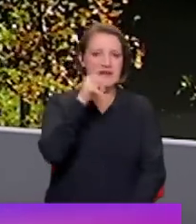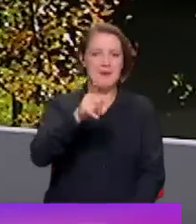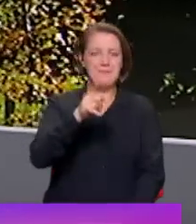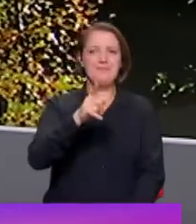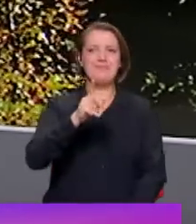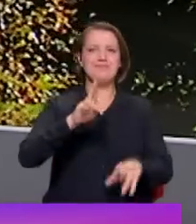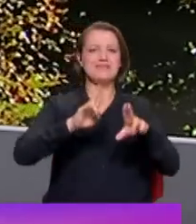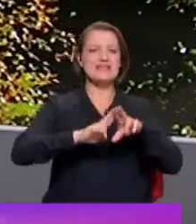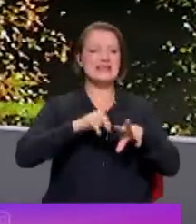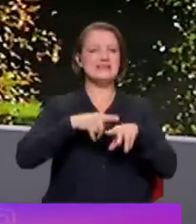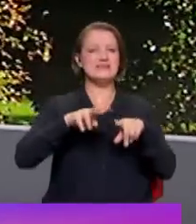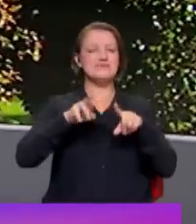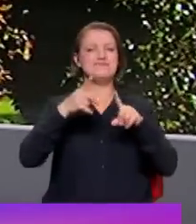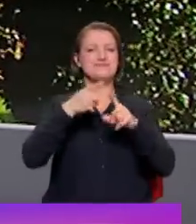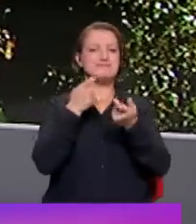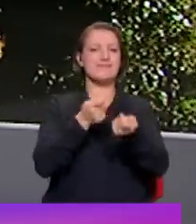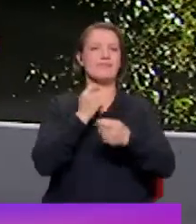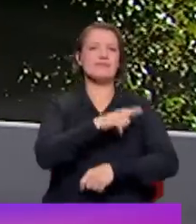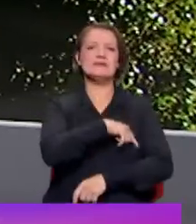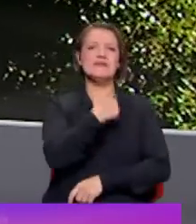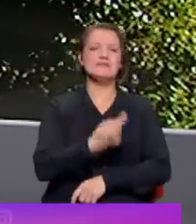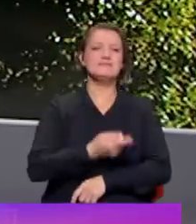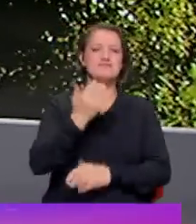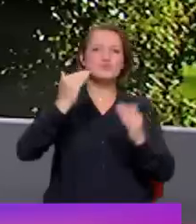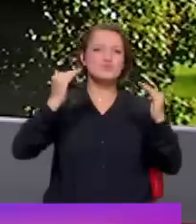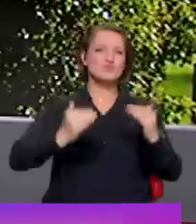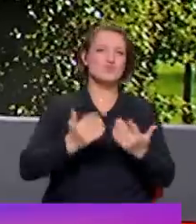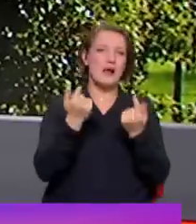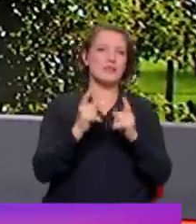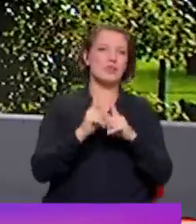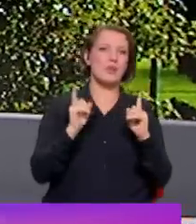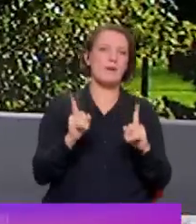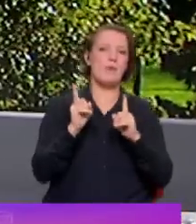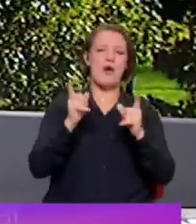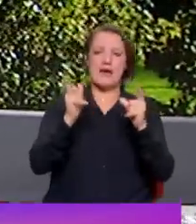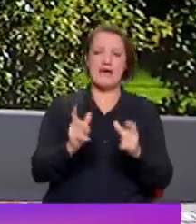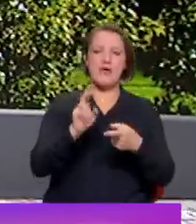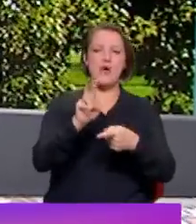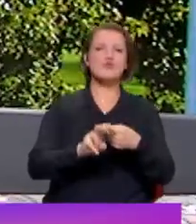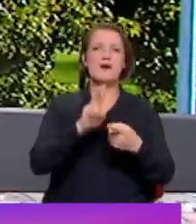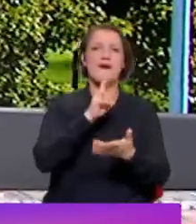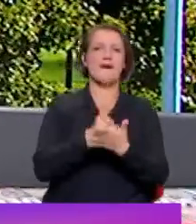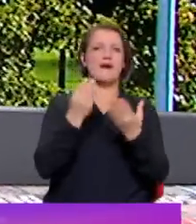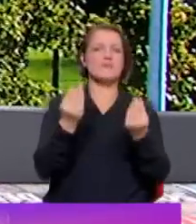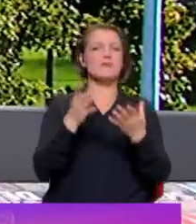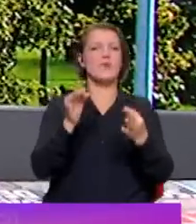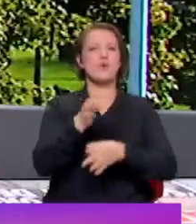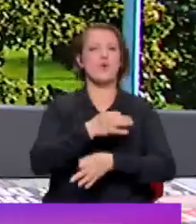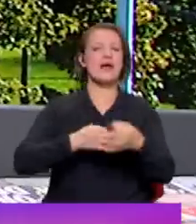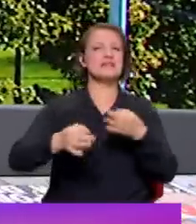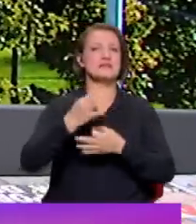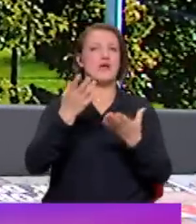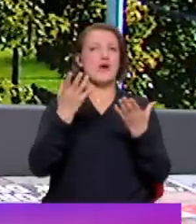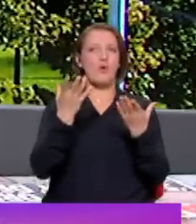kentleşmenin çok az olduğu eğitim seviyesinin çok düşük olduğu dönemlerde oraya yerleşmeye karar vermiş ve çok organize